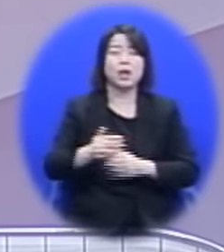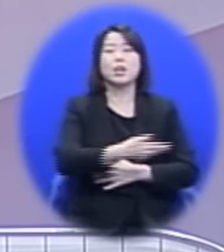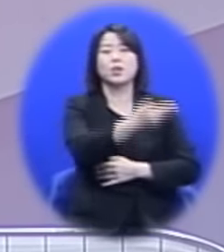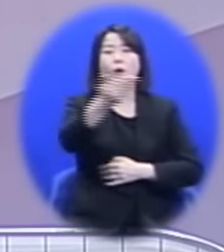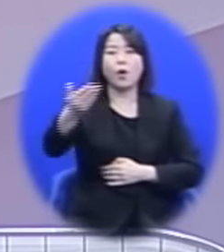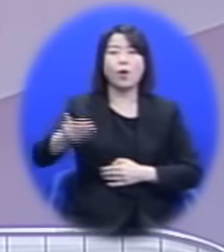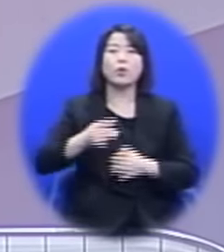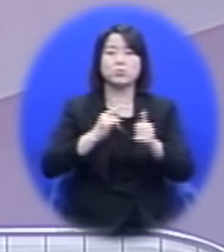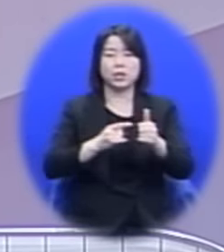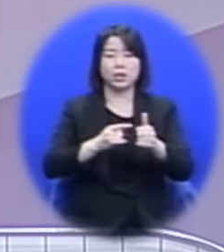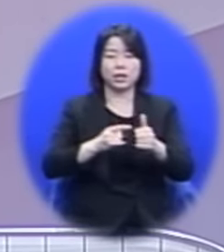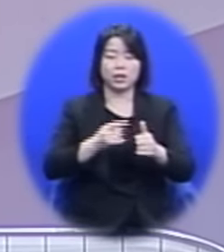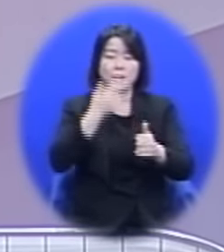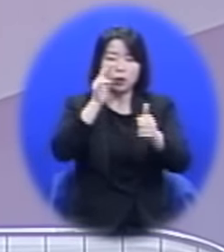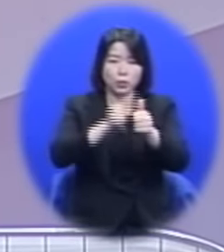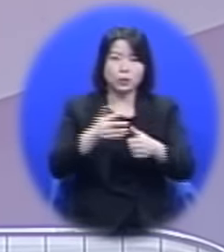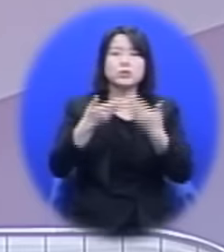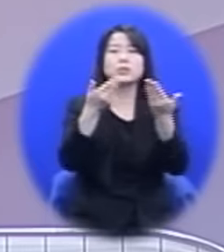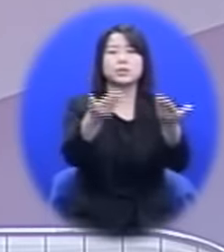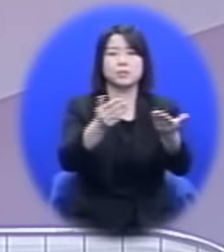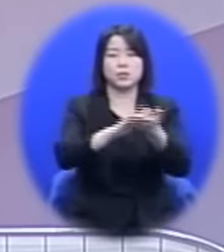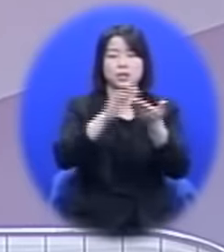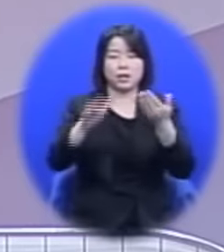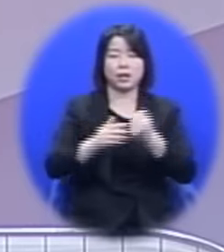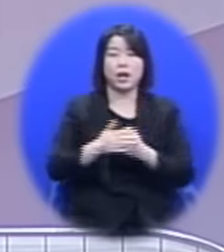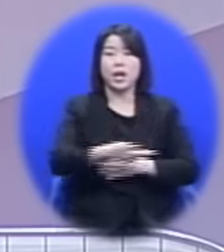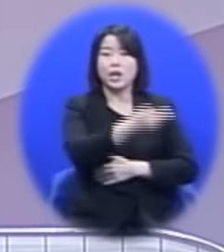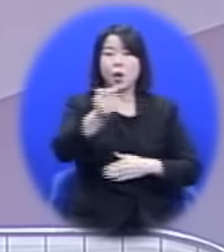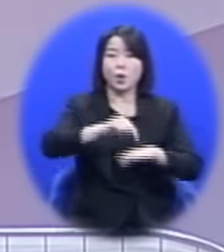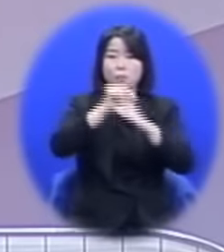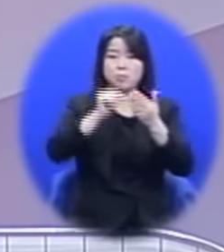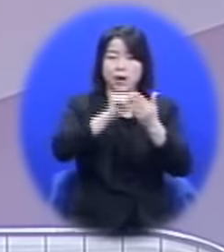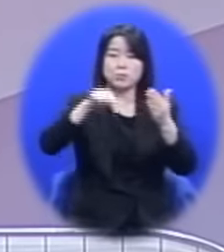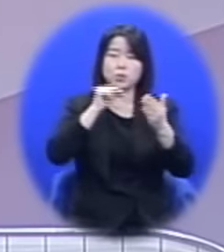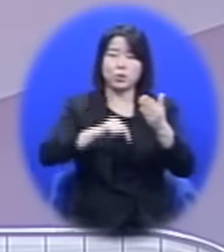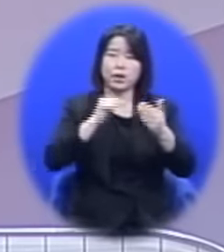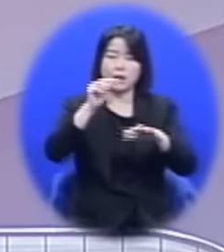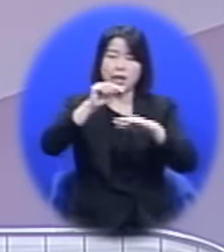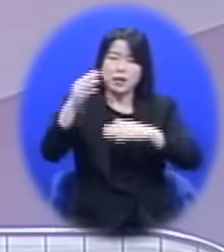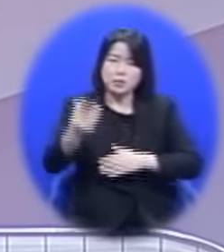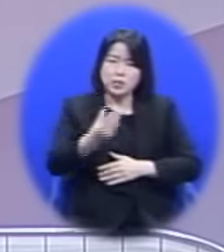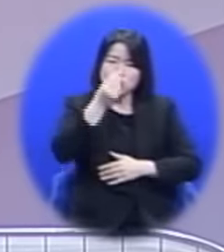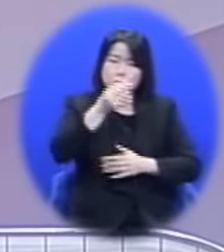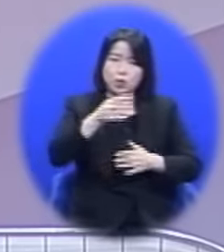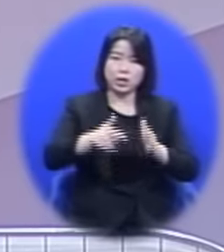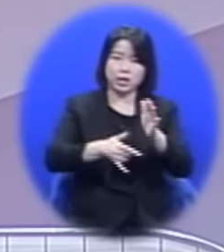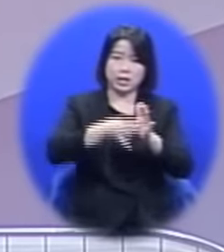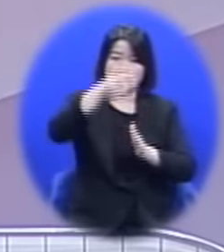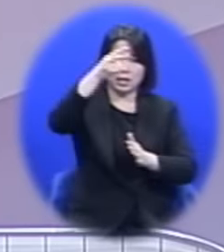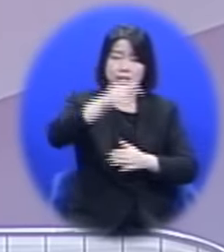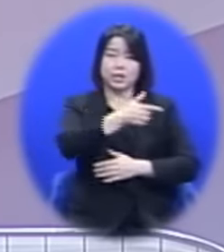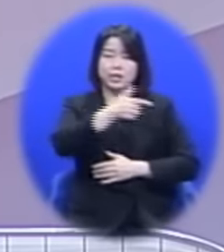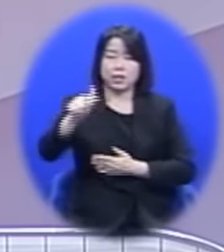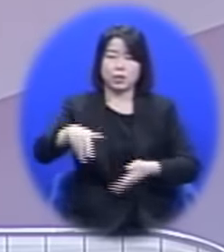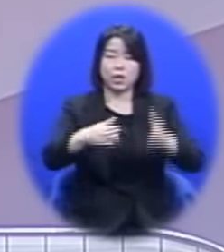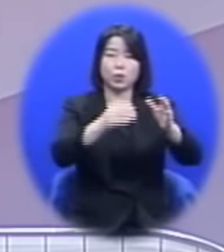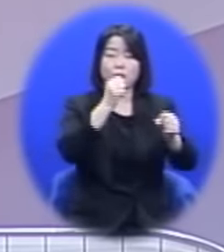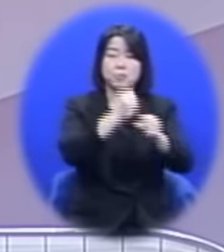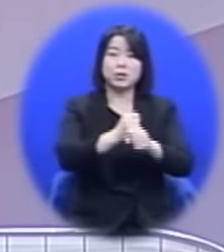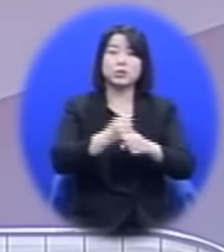여러분에게 도전합니다. 여러분의 마음속에 시온의 대로가 되게 해주실 분은 주님이신데,